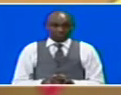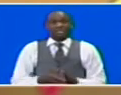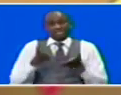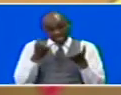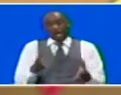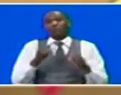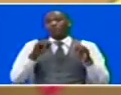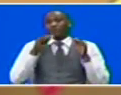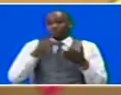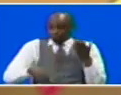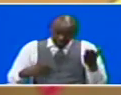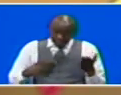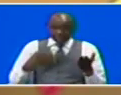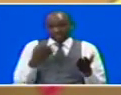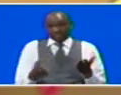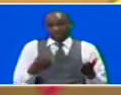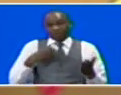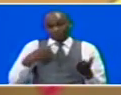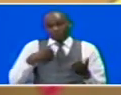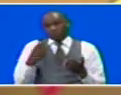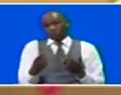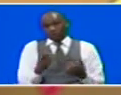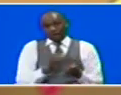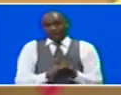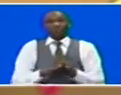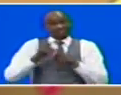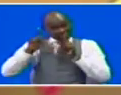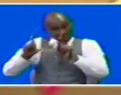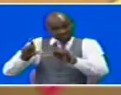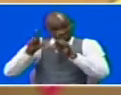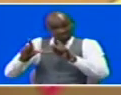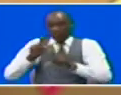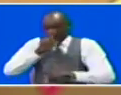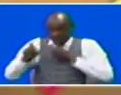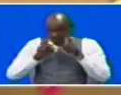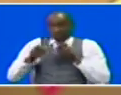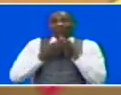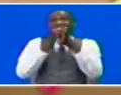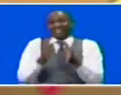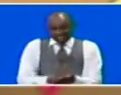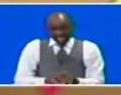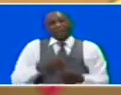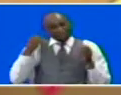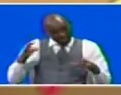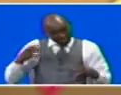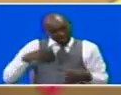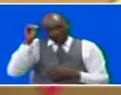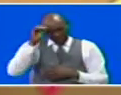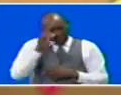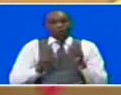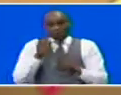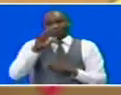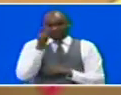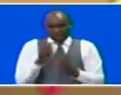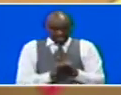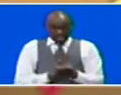Tusalie sasa na swala la ukaguzi wa vyeti vya masomo kwa viongozi. Ni swala ambalo limeibua hisia mseto hasa kutokana